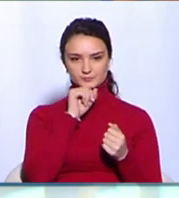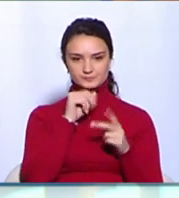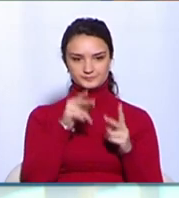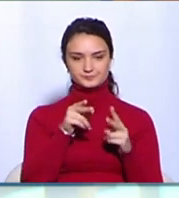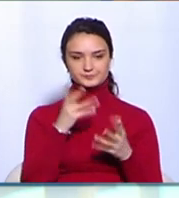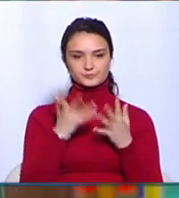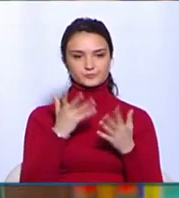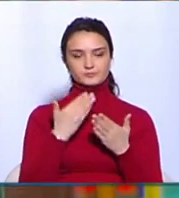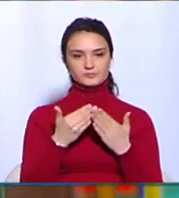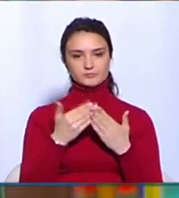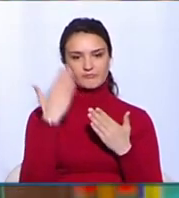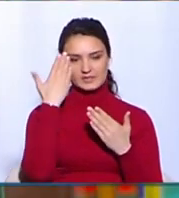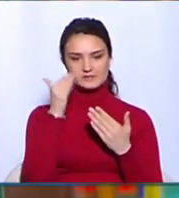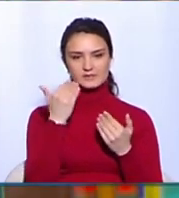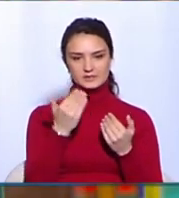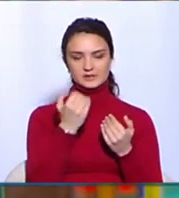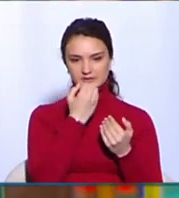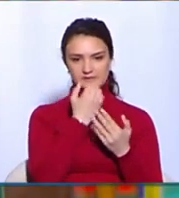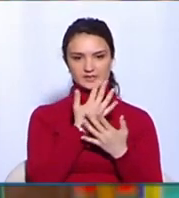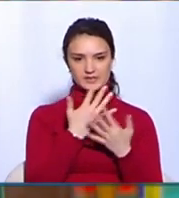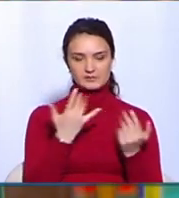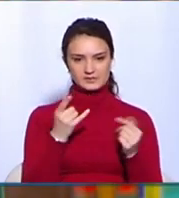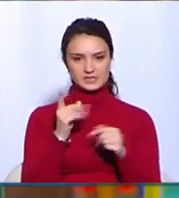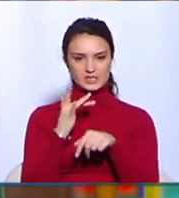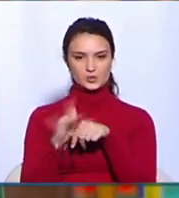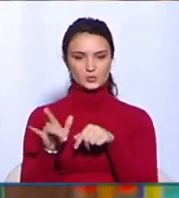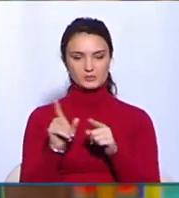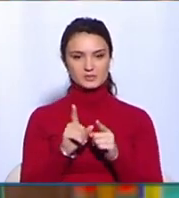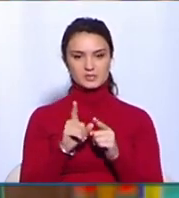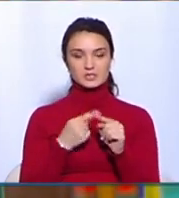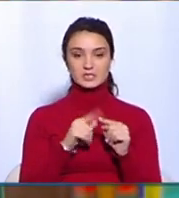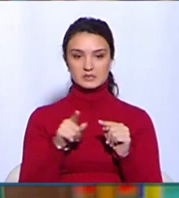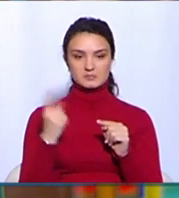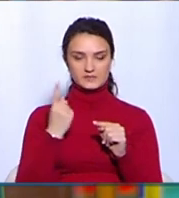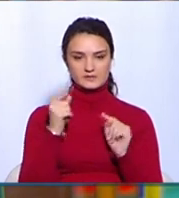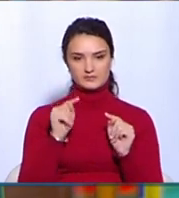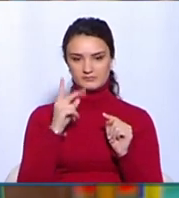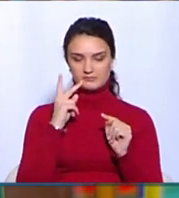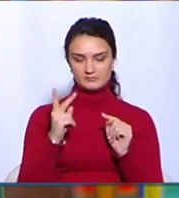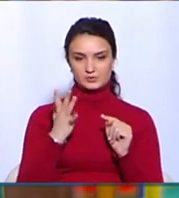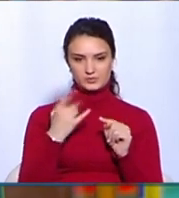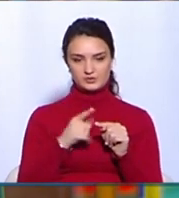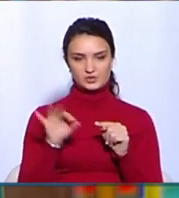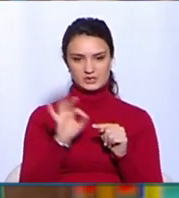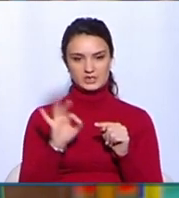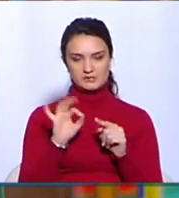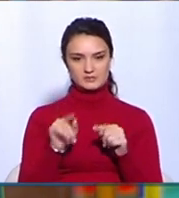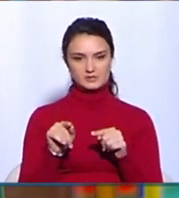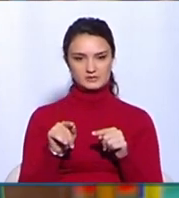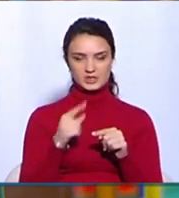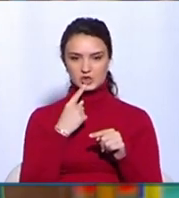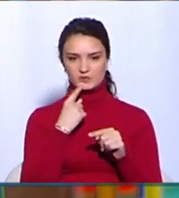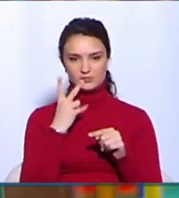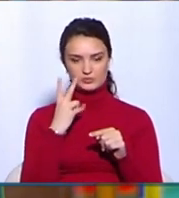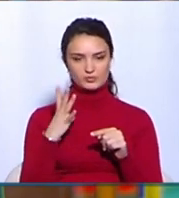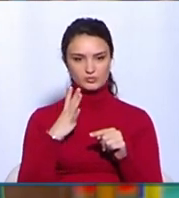ქურდობას, თუ ადგილი აქვს სხვისი ნივთების განადგურებას. აი ესა პირველი ნიშნები, რომლის შესახებაც ეჭვი